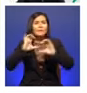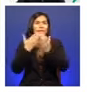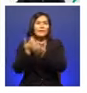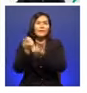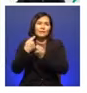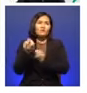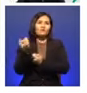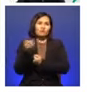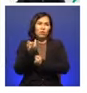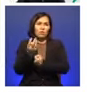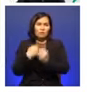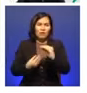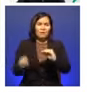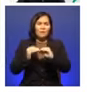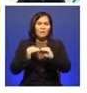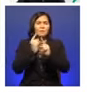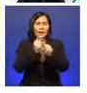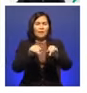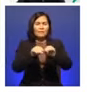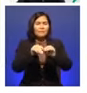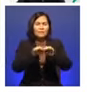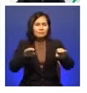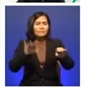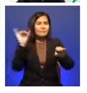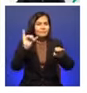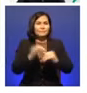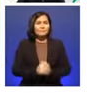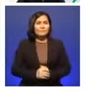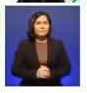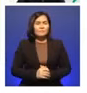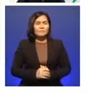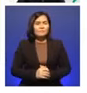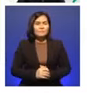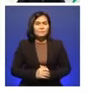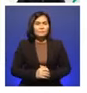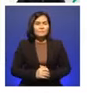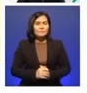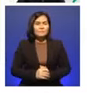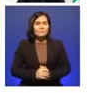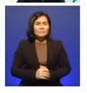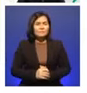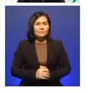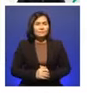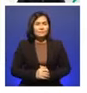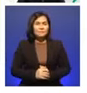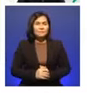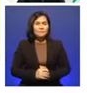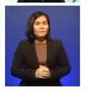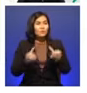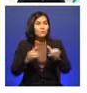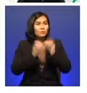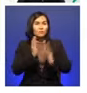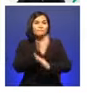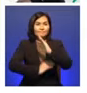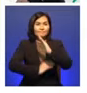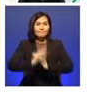ปรับขึ้นมาเลยนะฮะตั้งแต่ปี2554นะครับสำหรับประชากรที่ว่าอีกส่วนคือคนพิการนะครับซึ่ง